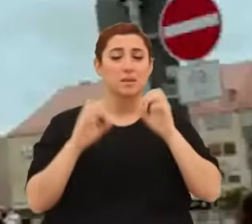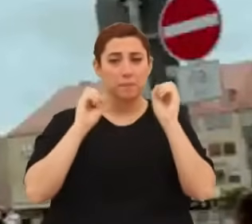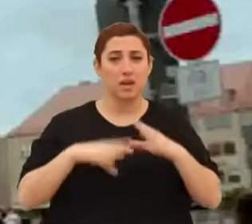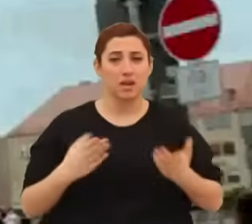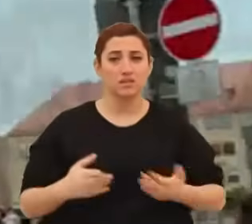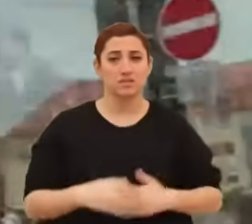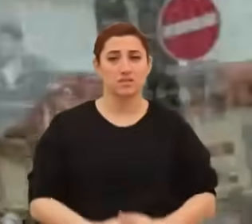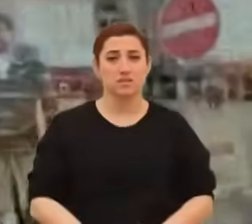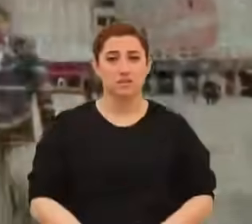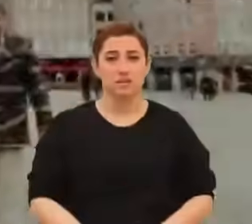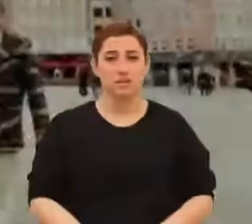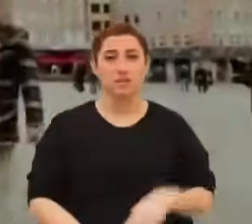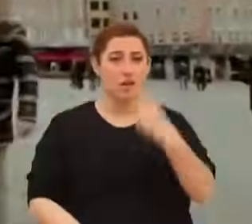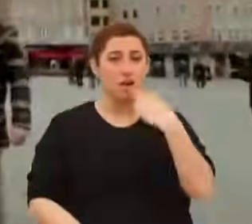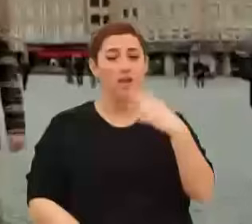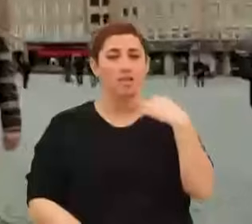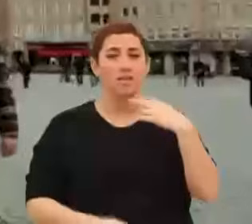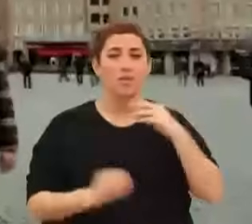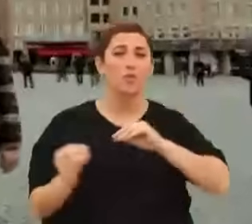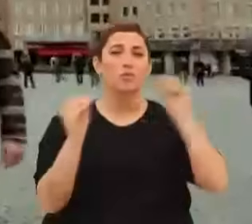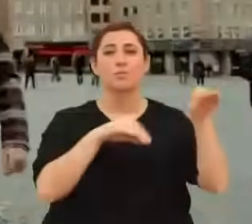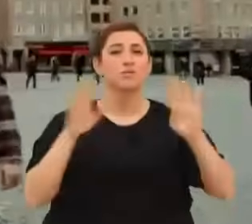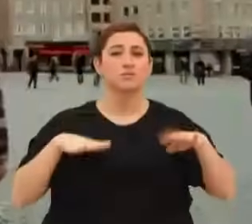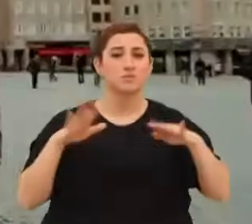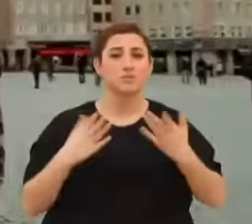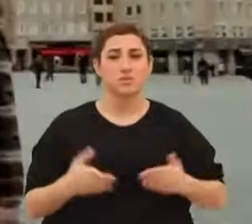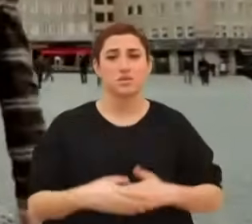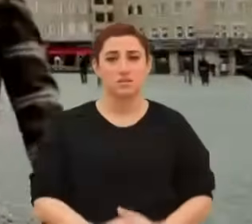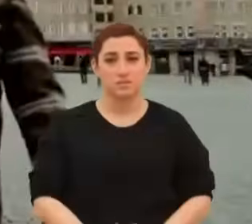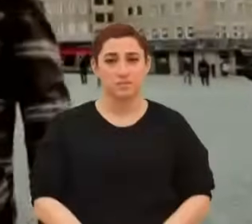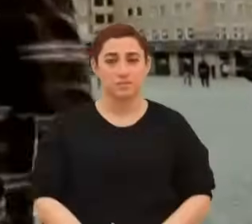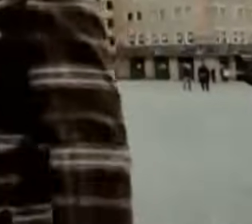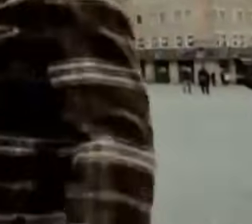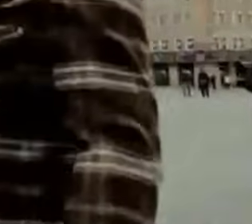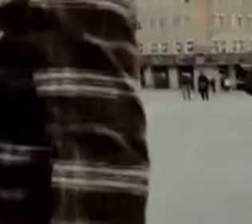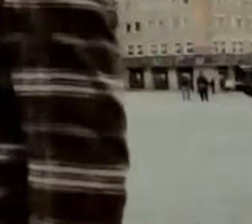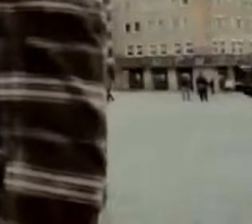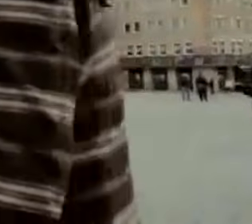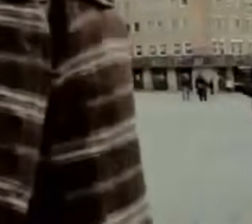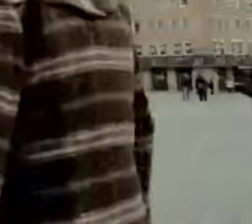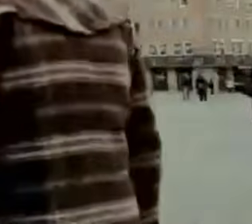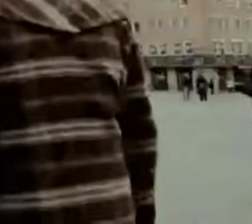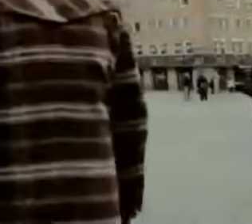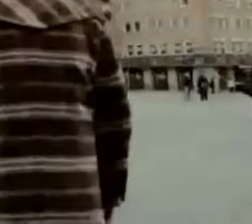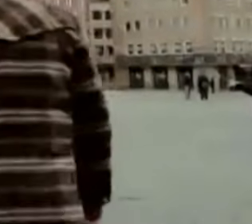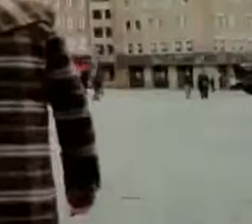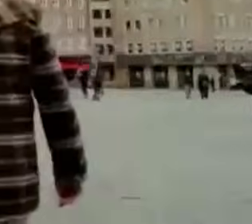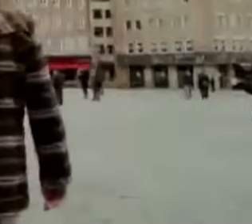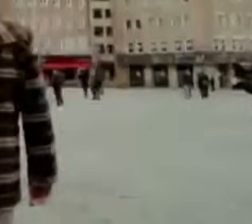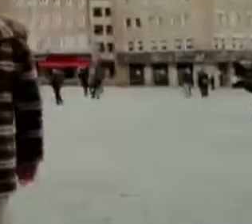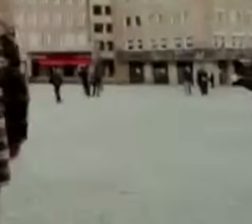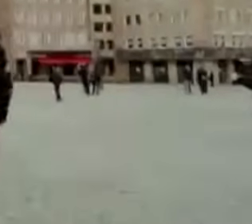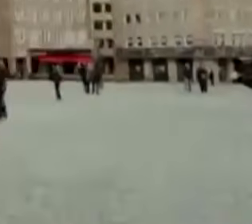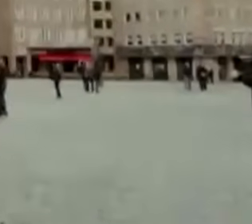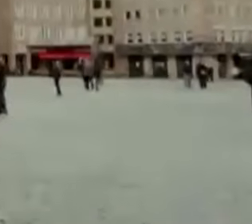Ahmetler de onu aramakla altın sarısı kule gibi dizayn edilmiş güzel çeşmenin yanından geçerken Şahin Ali'ye çeşmenin